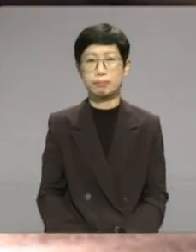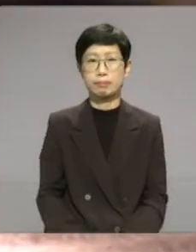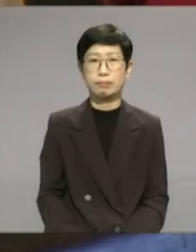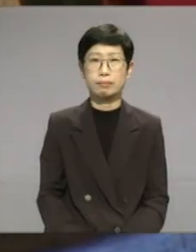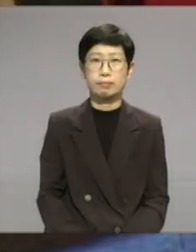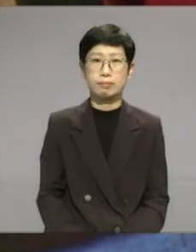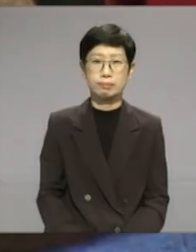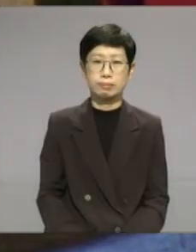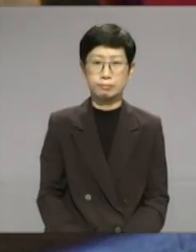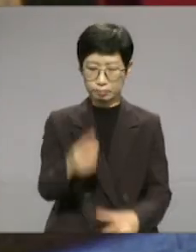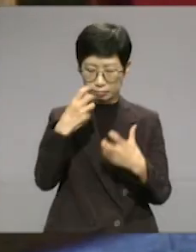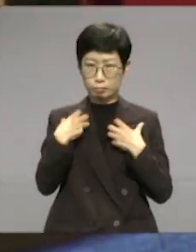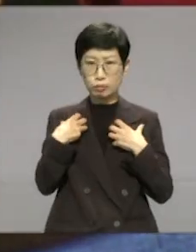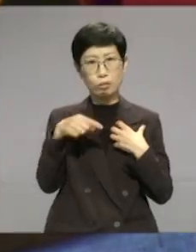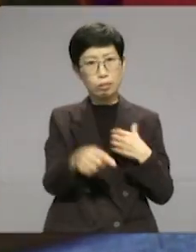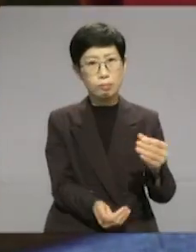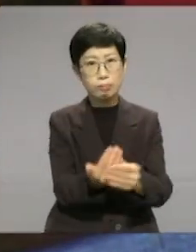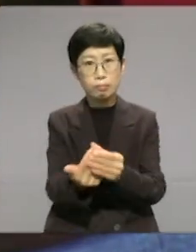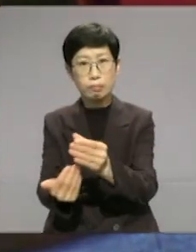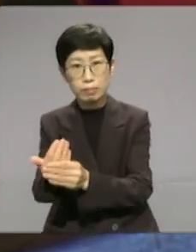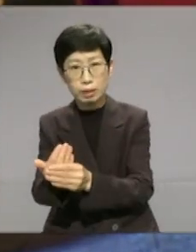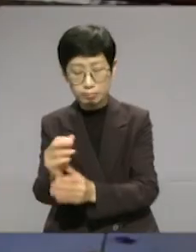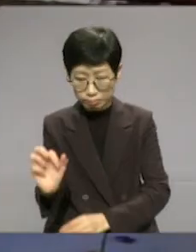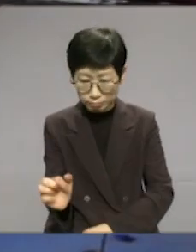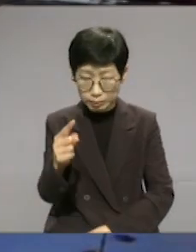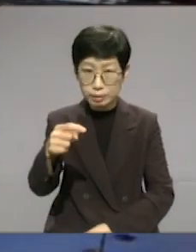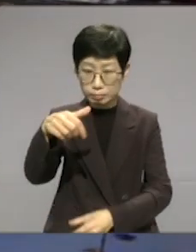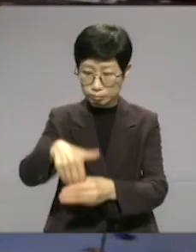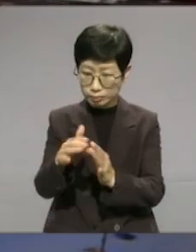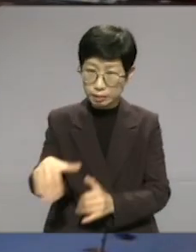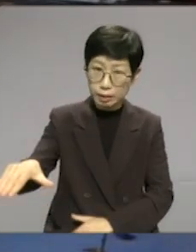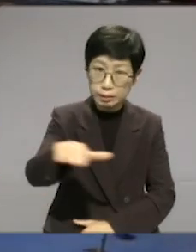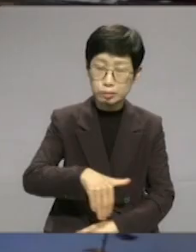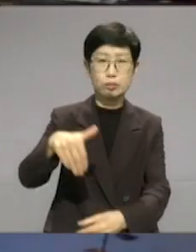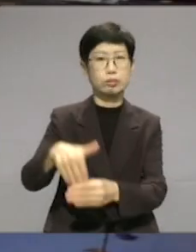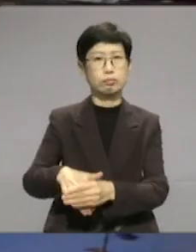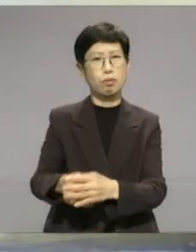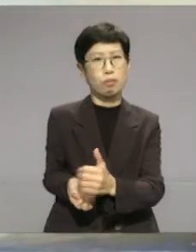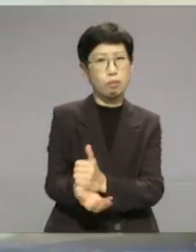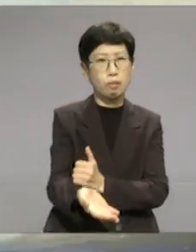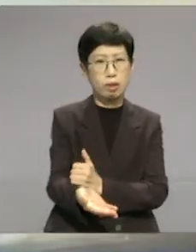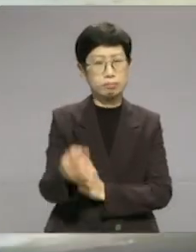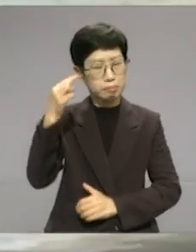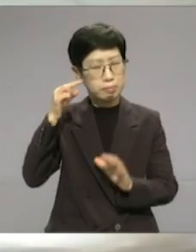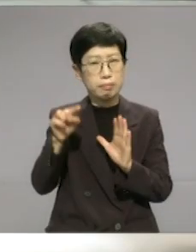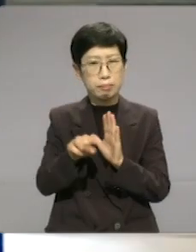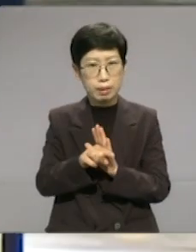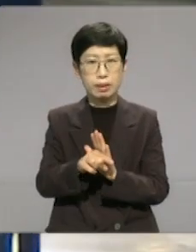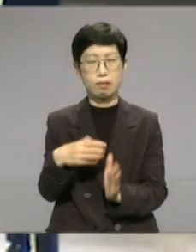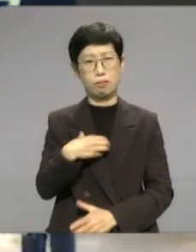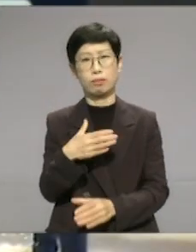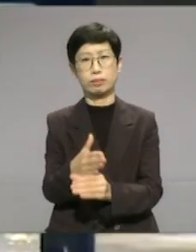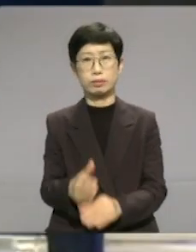알려졌습니다 당국은 1년의 사건들이 유권자의 투표에 영향을 줄 것을 우려하고 있습니다 투표한 방화